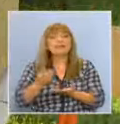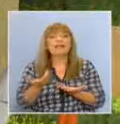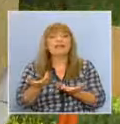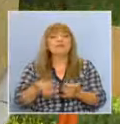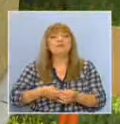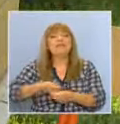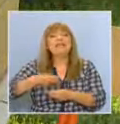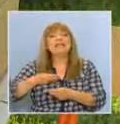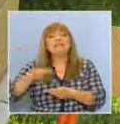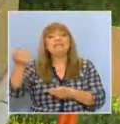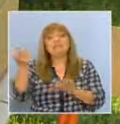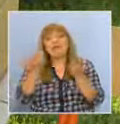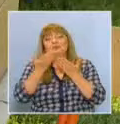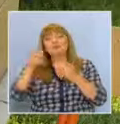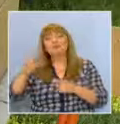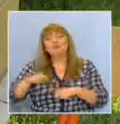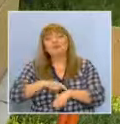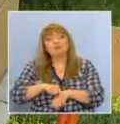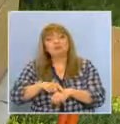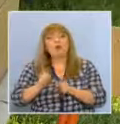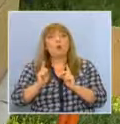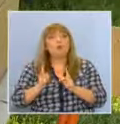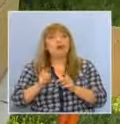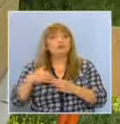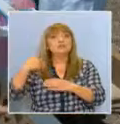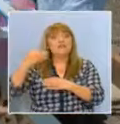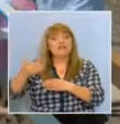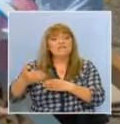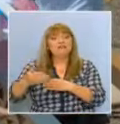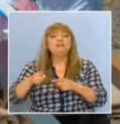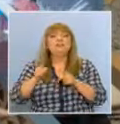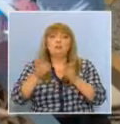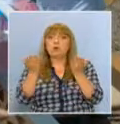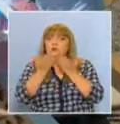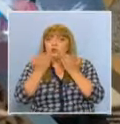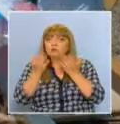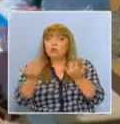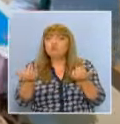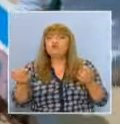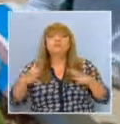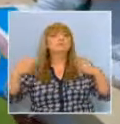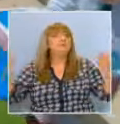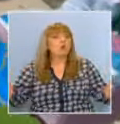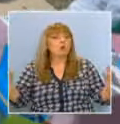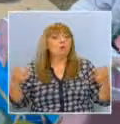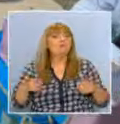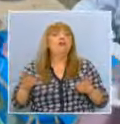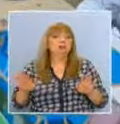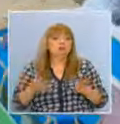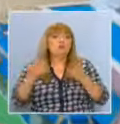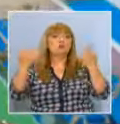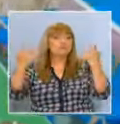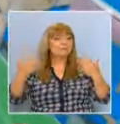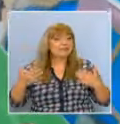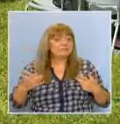избягат от часовете. Докато са навън, те могат да научат много. Като се започне от математиката, която със сигурност е по-разбираема и нормална